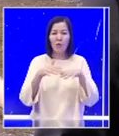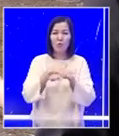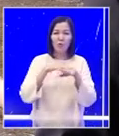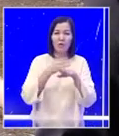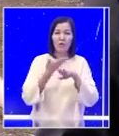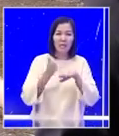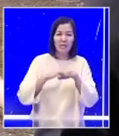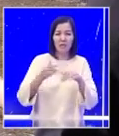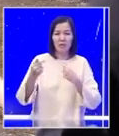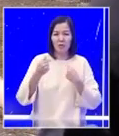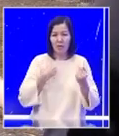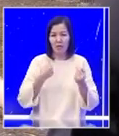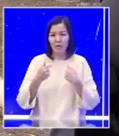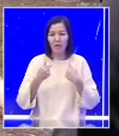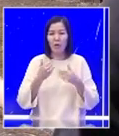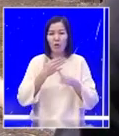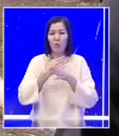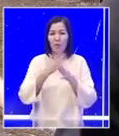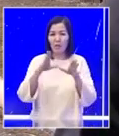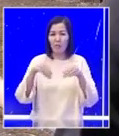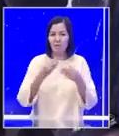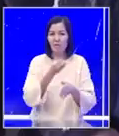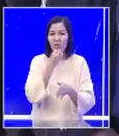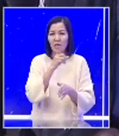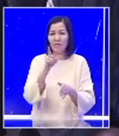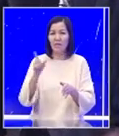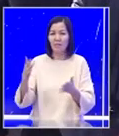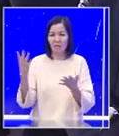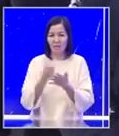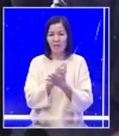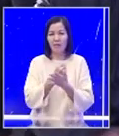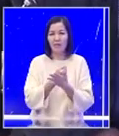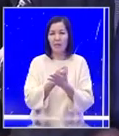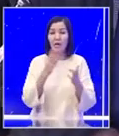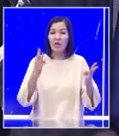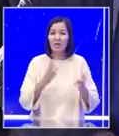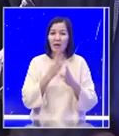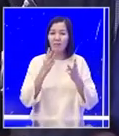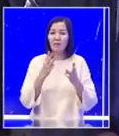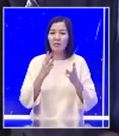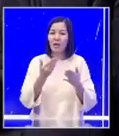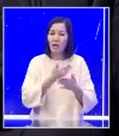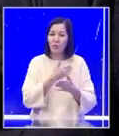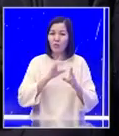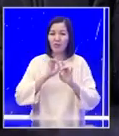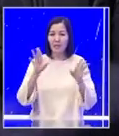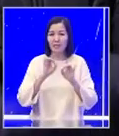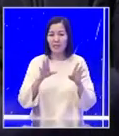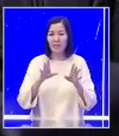қиналғанда тосыннан қолын берер жақсы жандар табылды. Шабыт келер оңашада